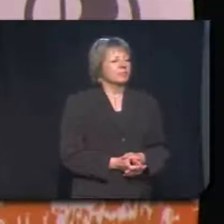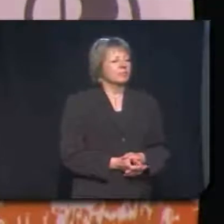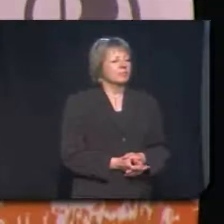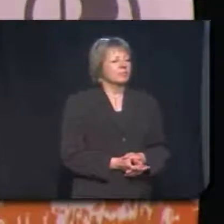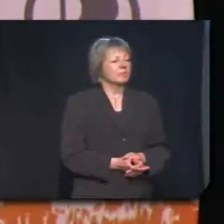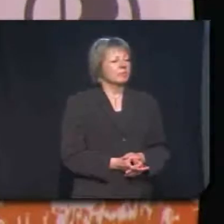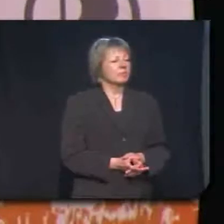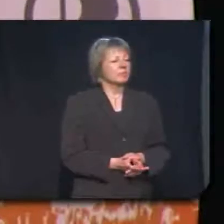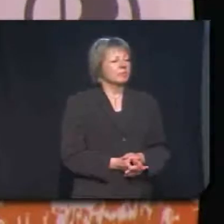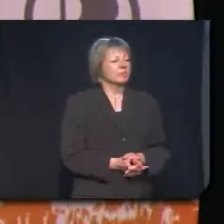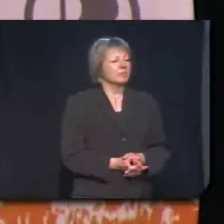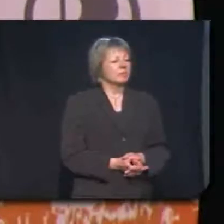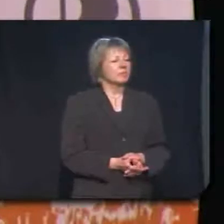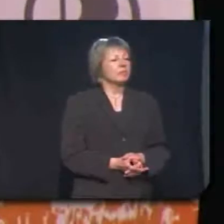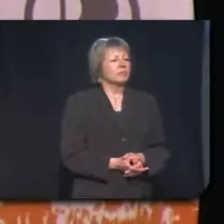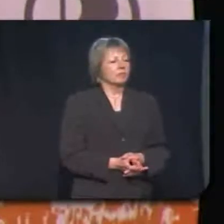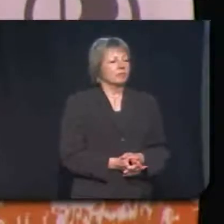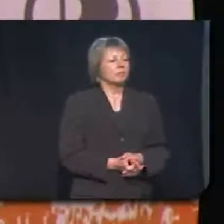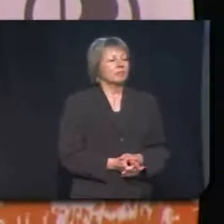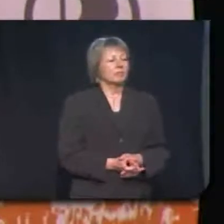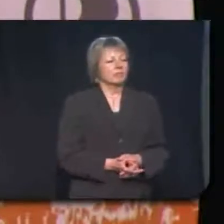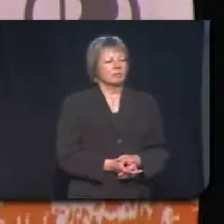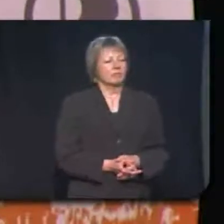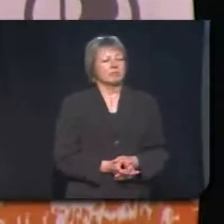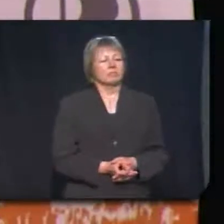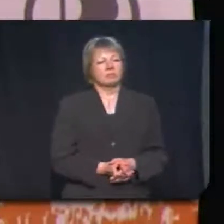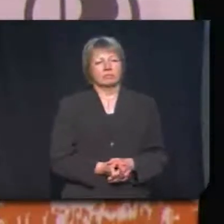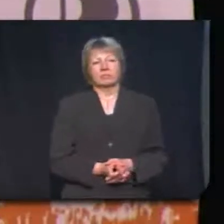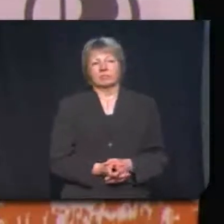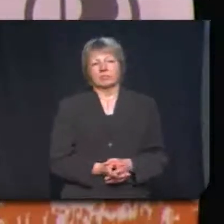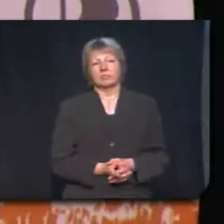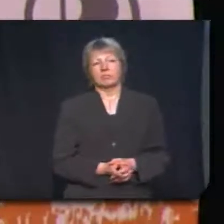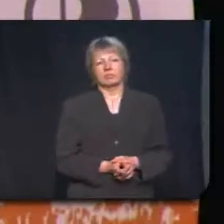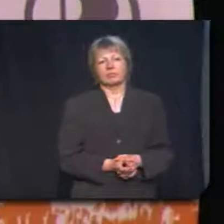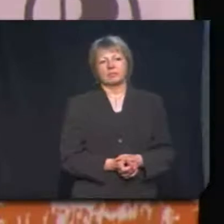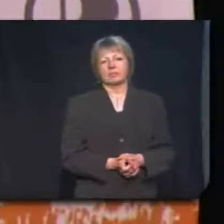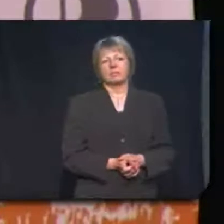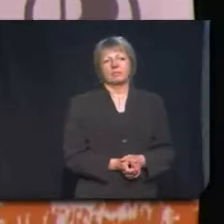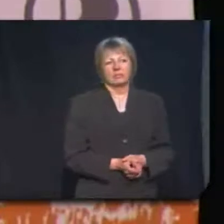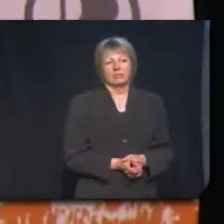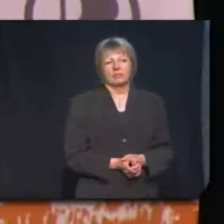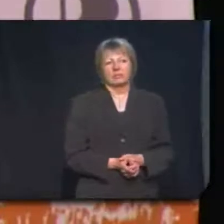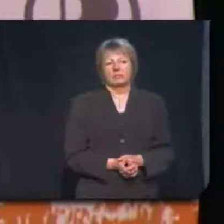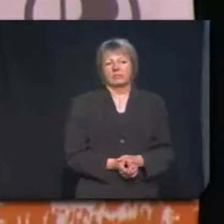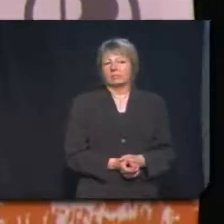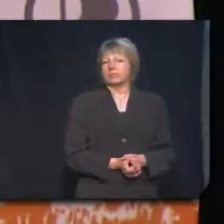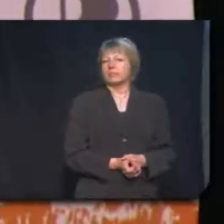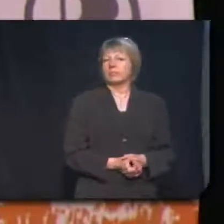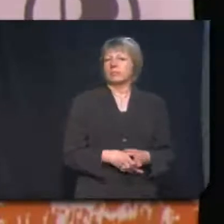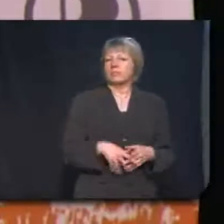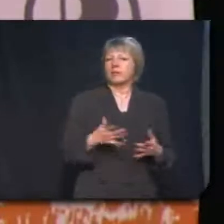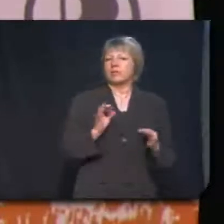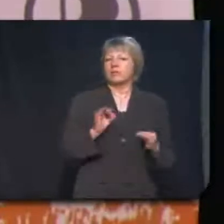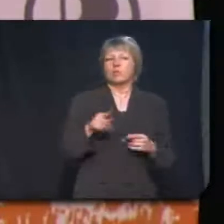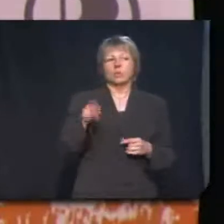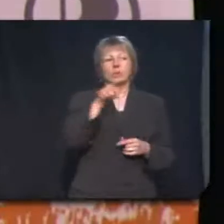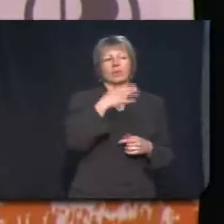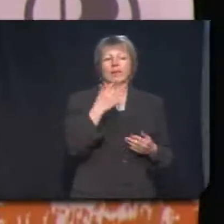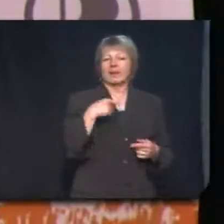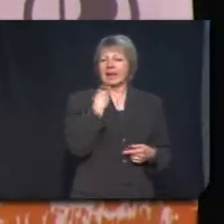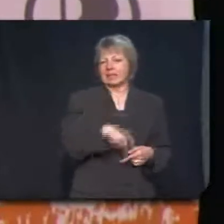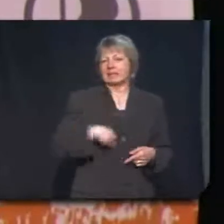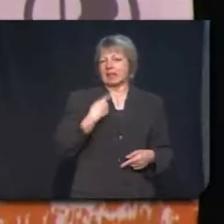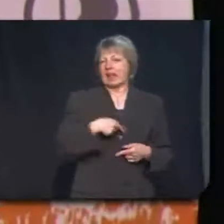hier bildet und so glaube ich beschleunigt das nicht wenn ein bisschen in Bewegung seid tut das einerseits eurem Kreislauf gut